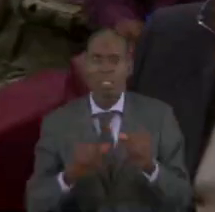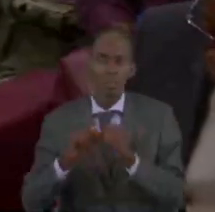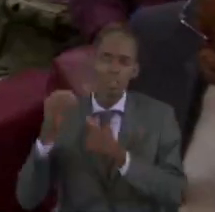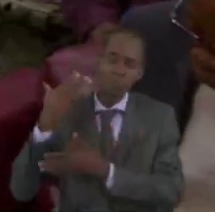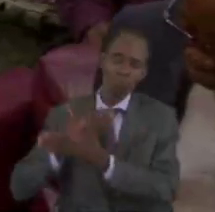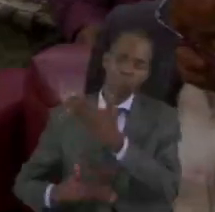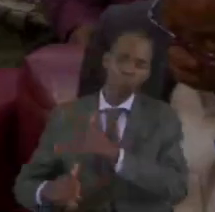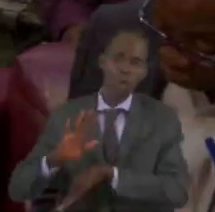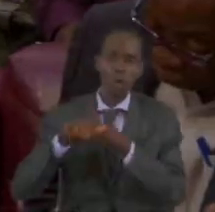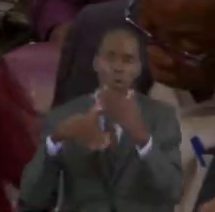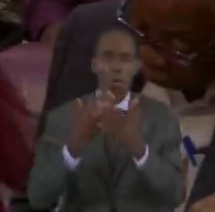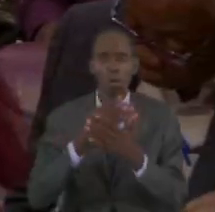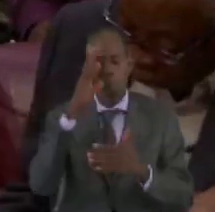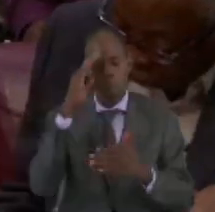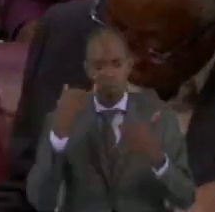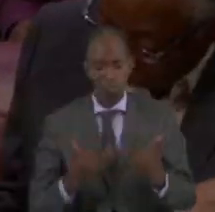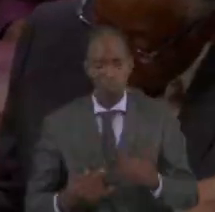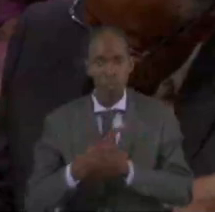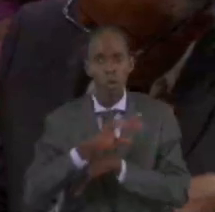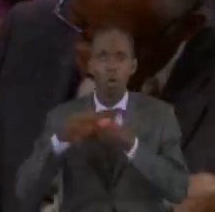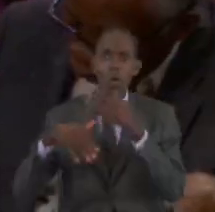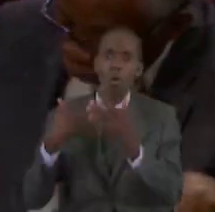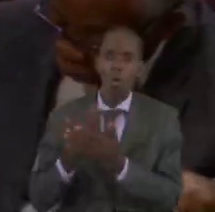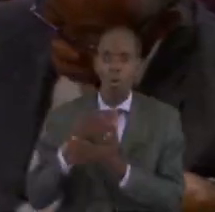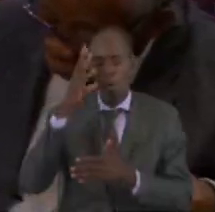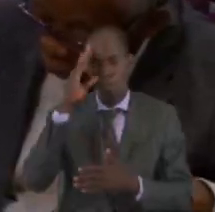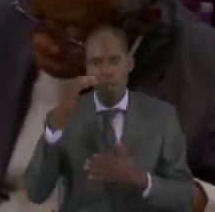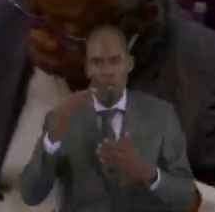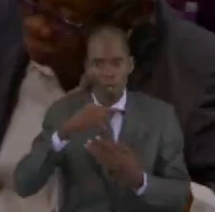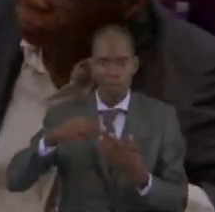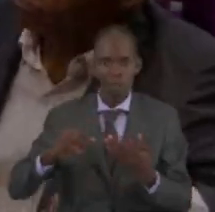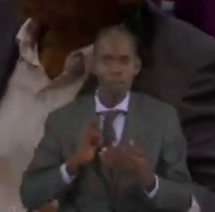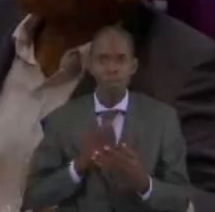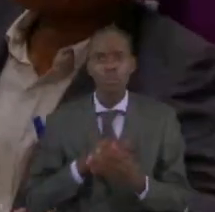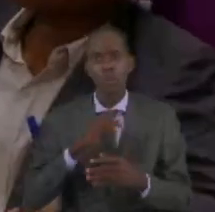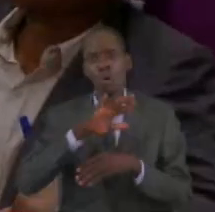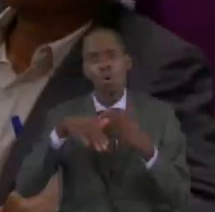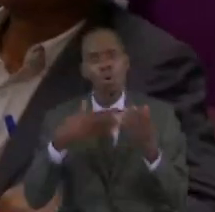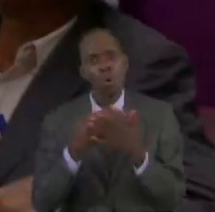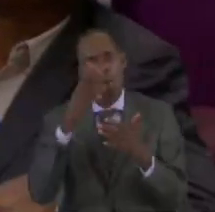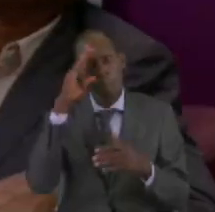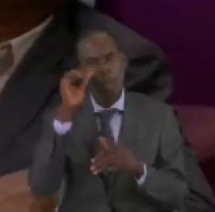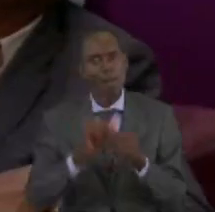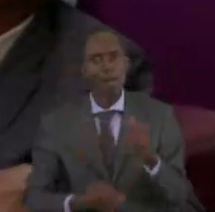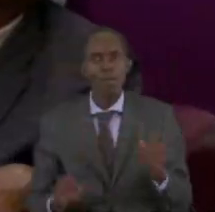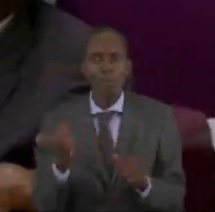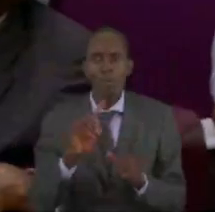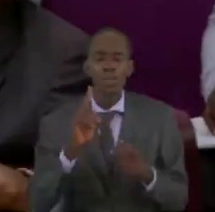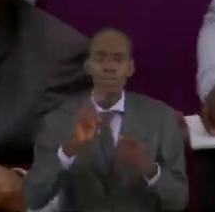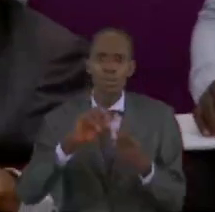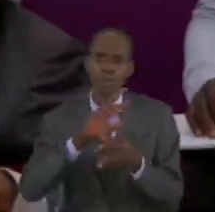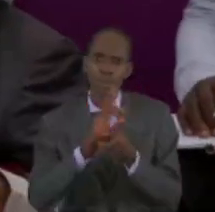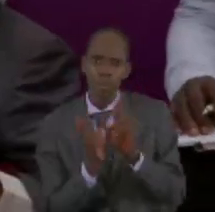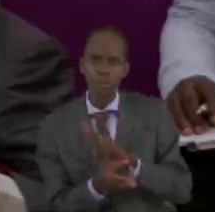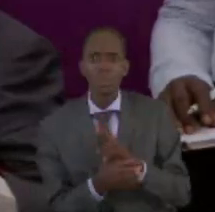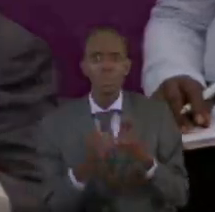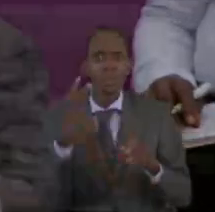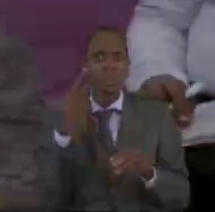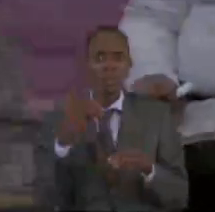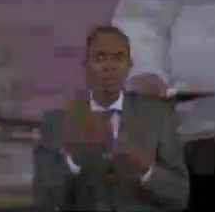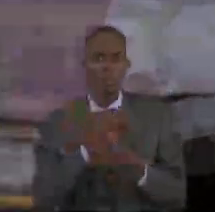dans chaque génération, tous les hommes aujourd'hui, tous les hommes autour de nous, tous les hommes en tout lieu qu'il ait à